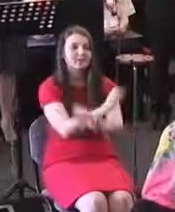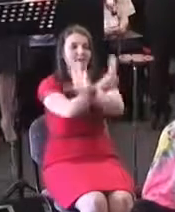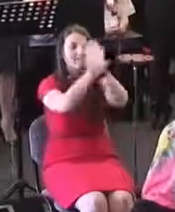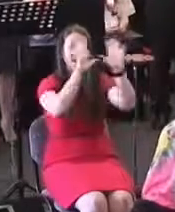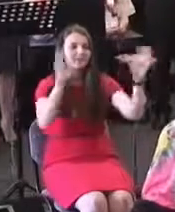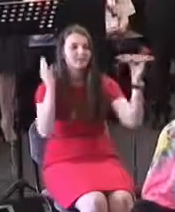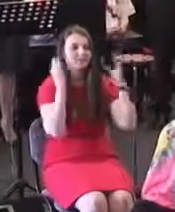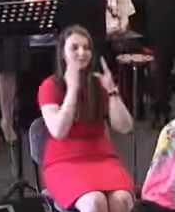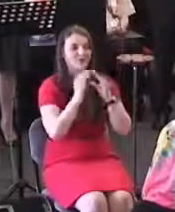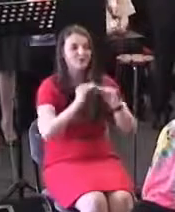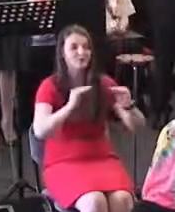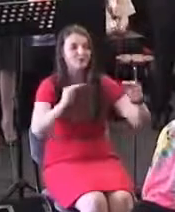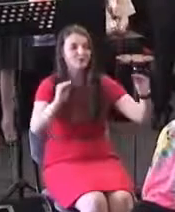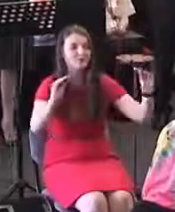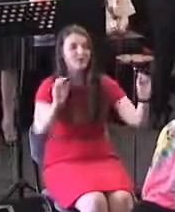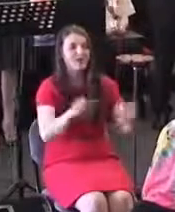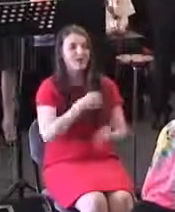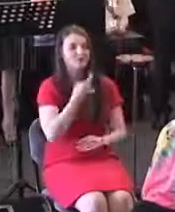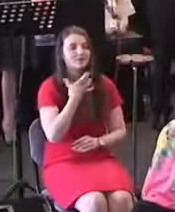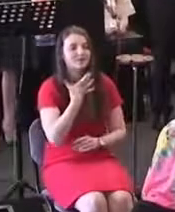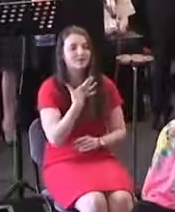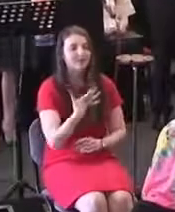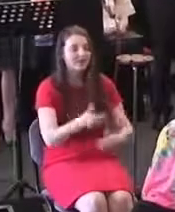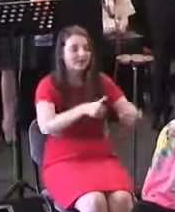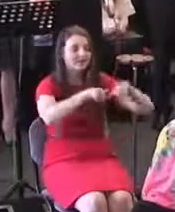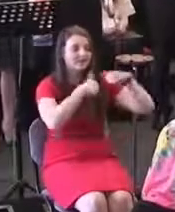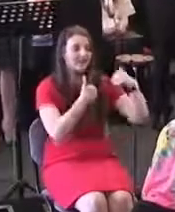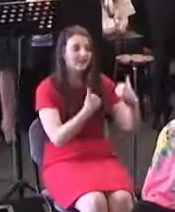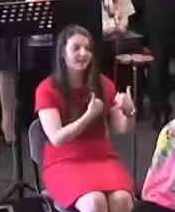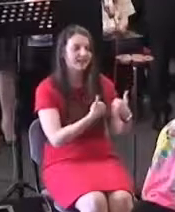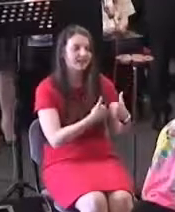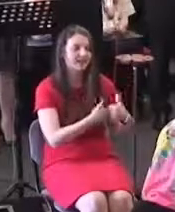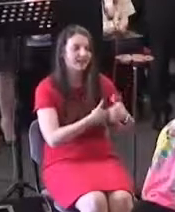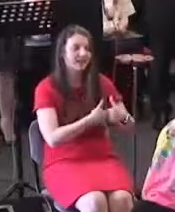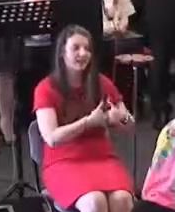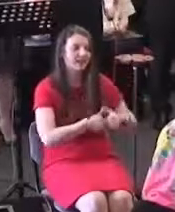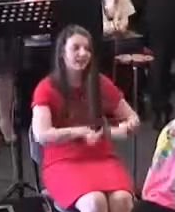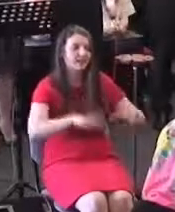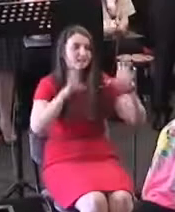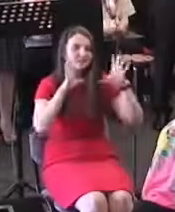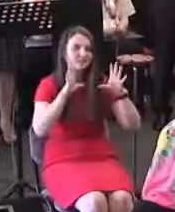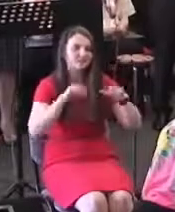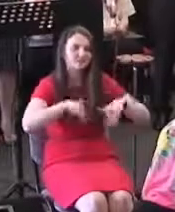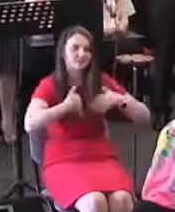Тим духом у справлене серце